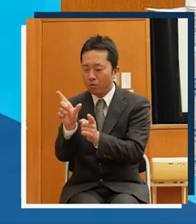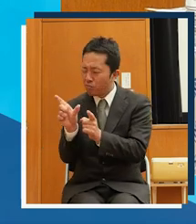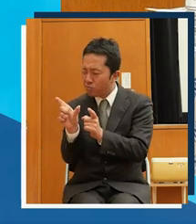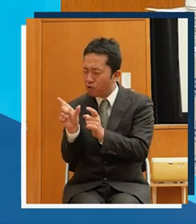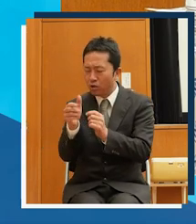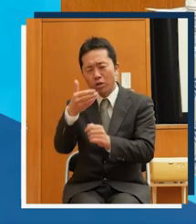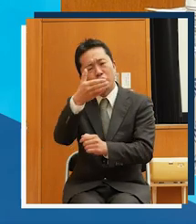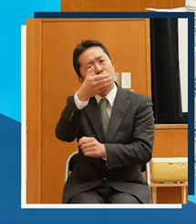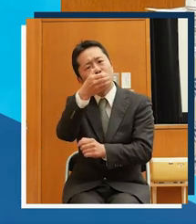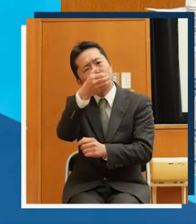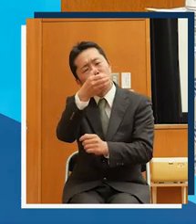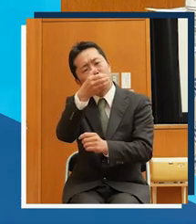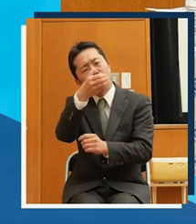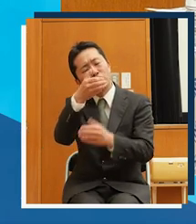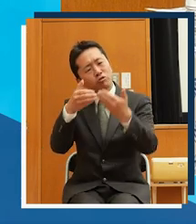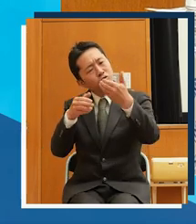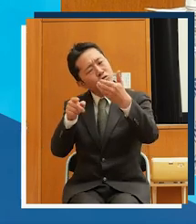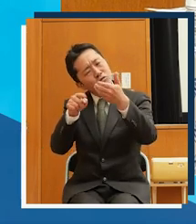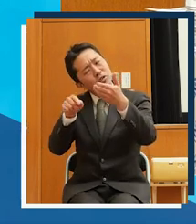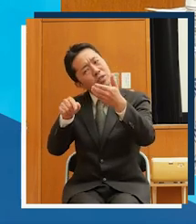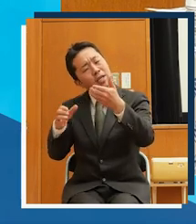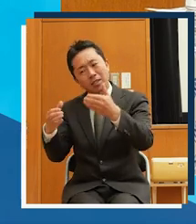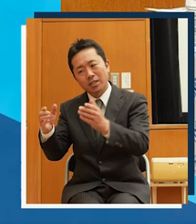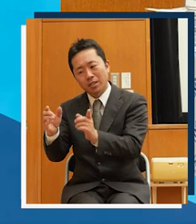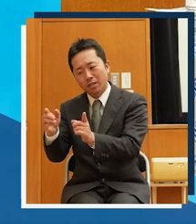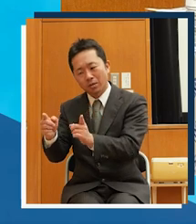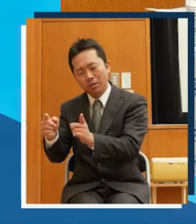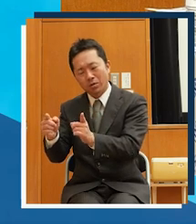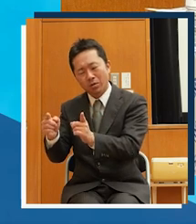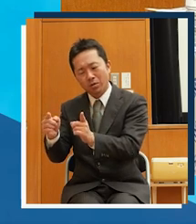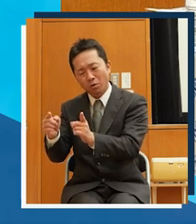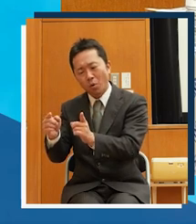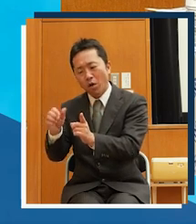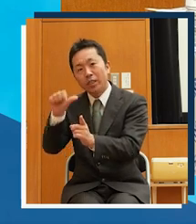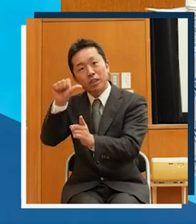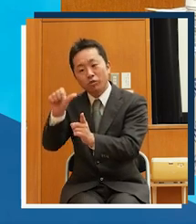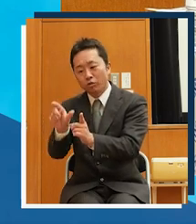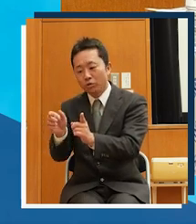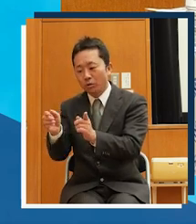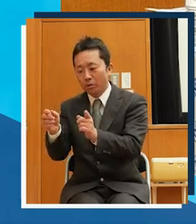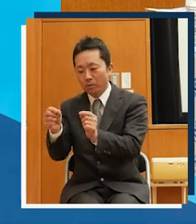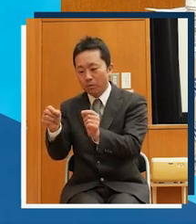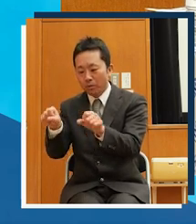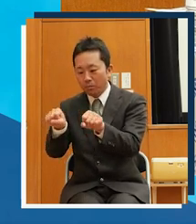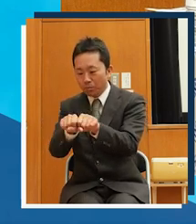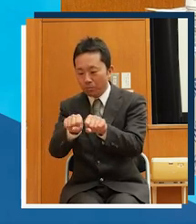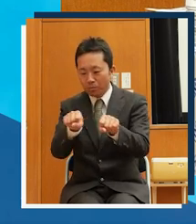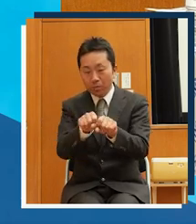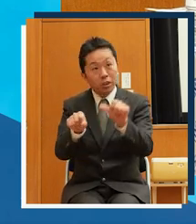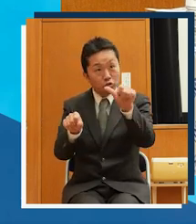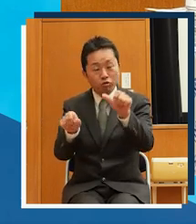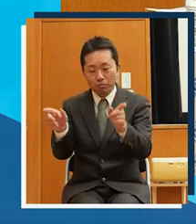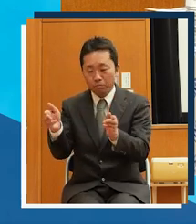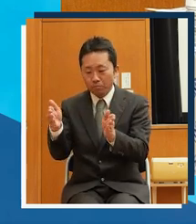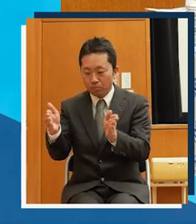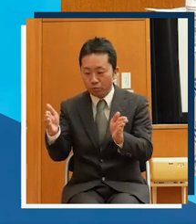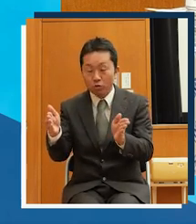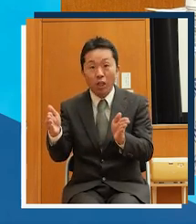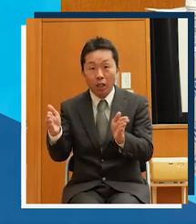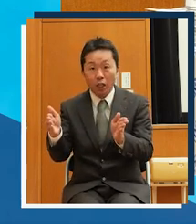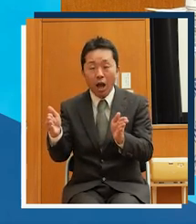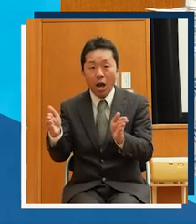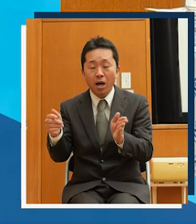をえ1つぐらい繋げた大きな要するにその綿棒ででき